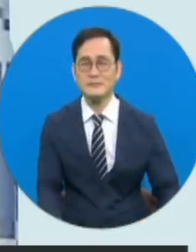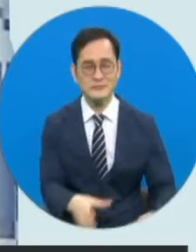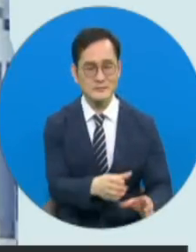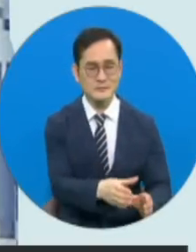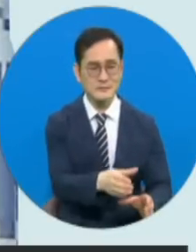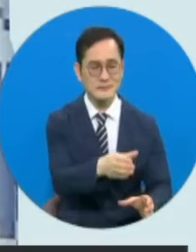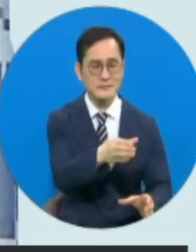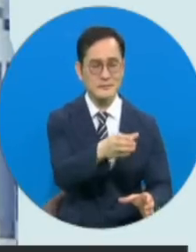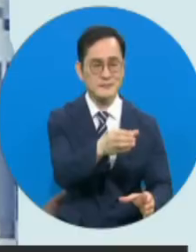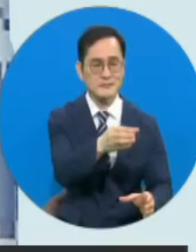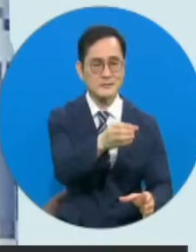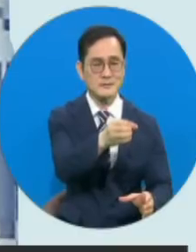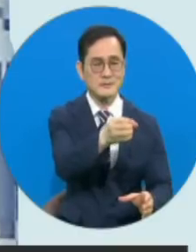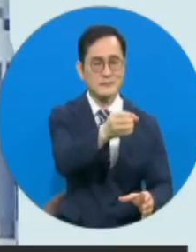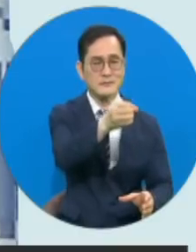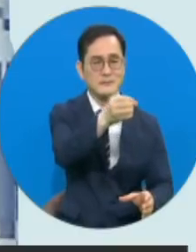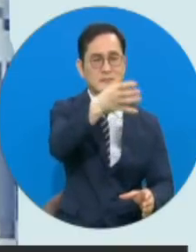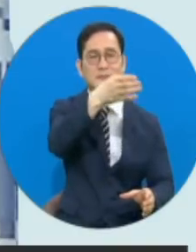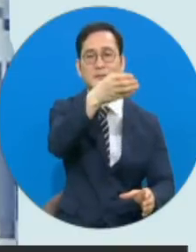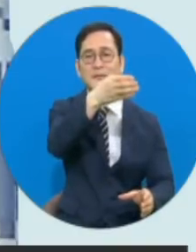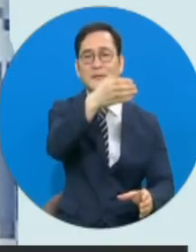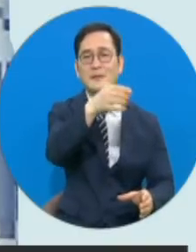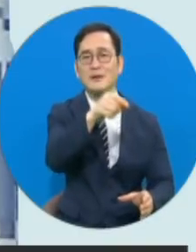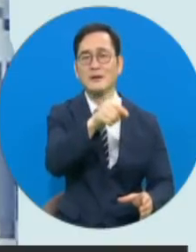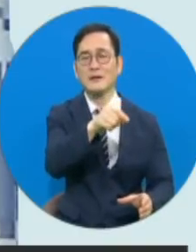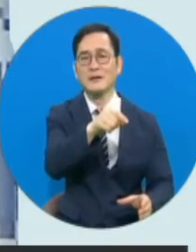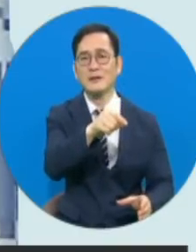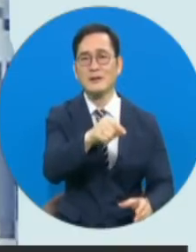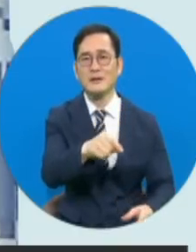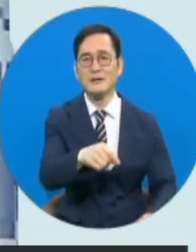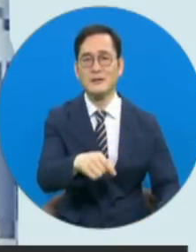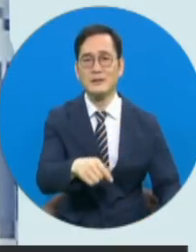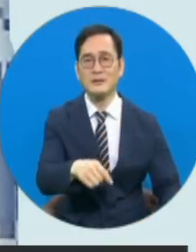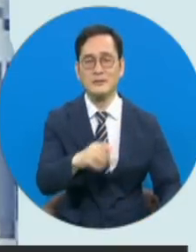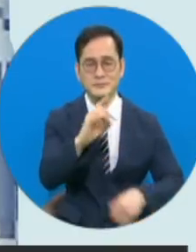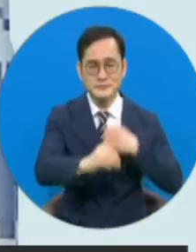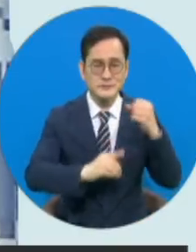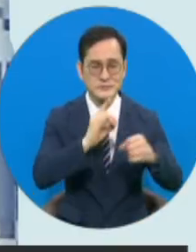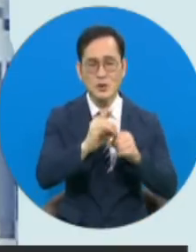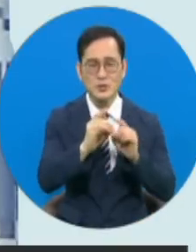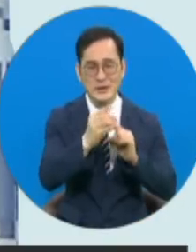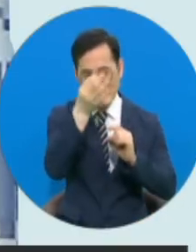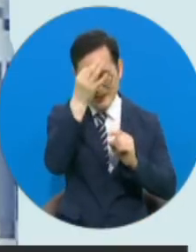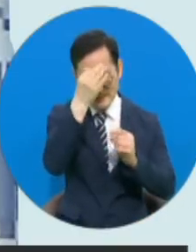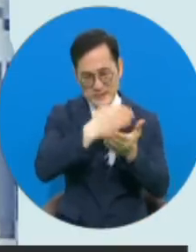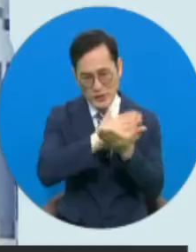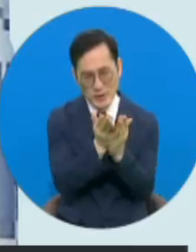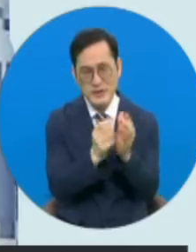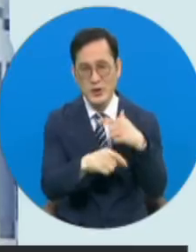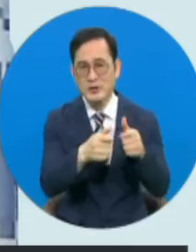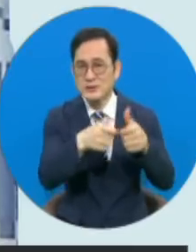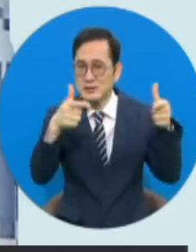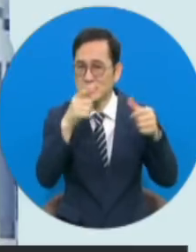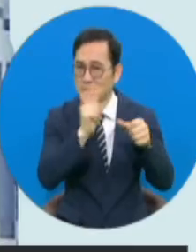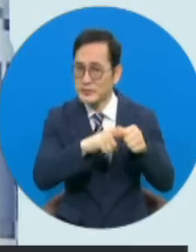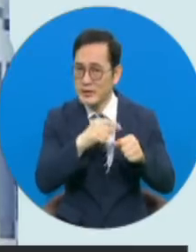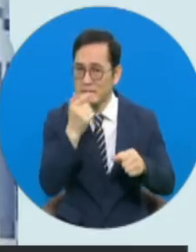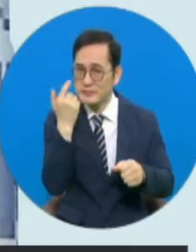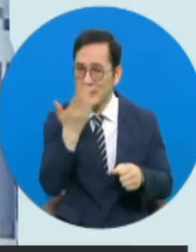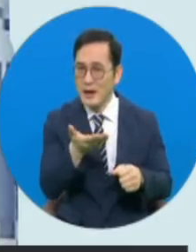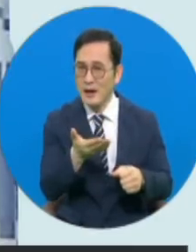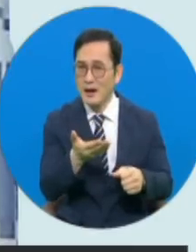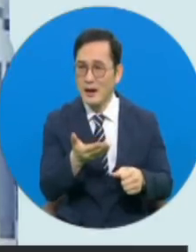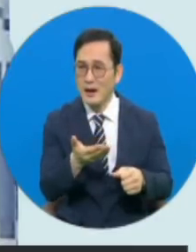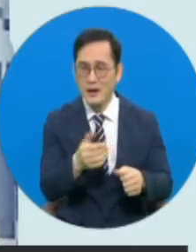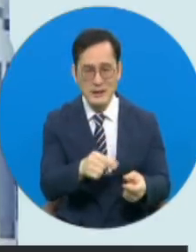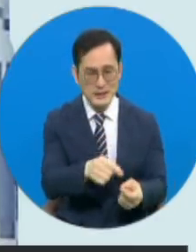개의 동시 탑재할 목적으로 머리를 크게 한 거 아니냐라는 추측이 되고 있습니다 총 길이는 30여미터로